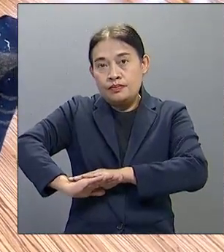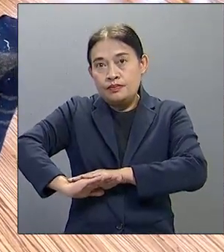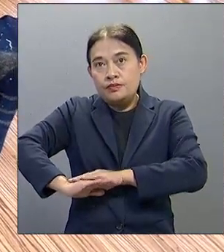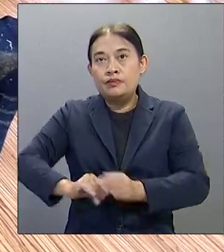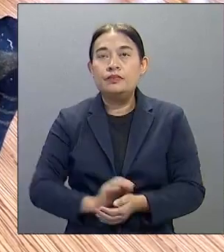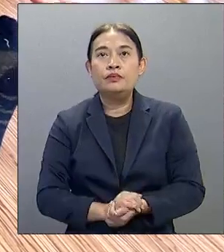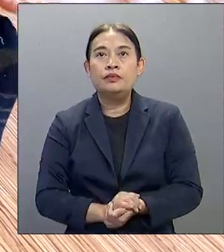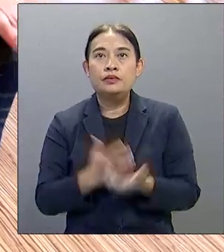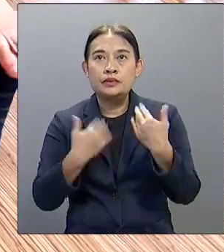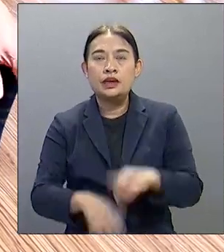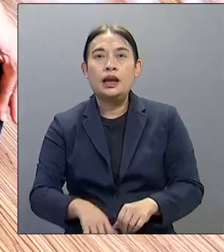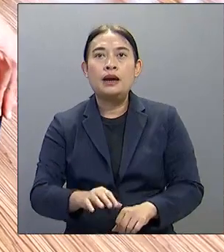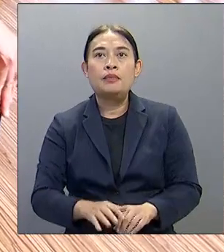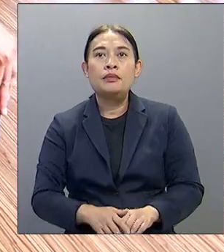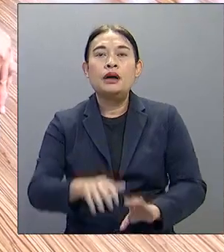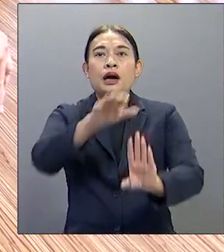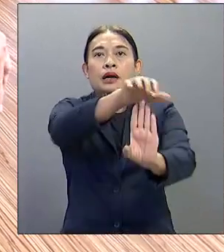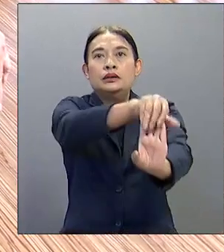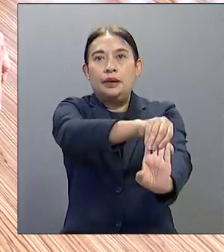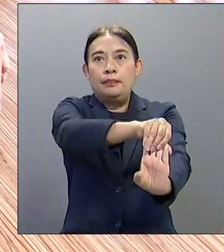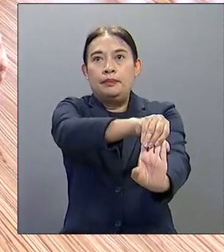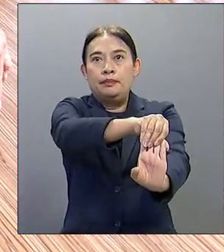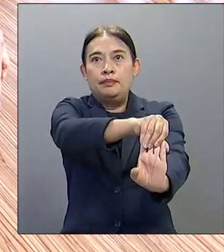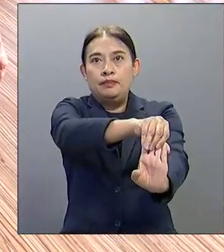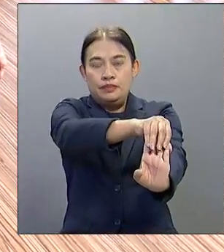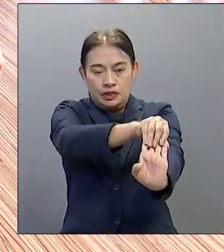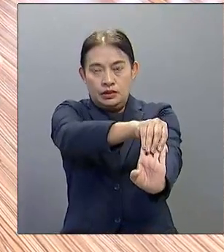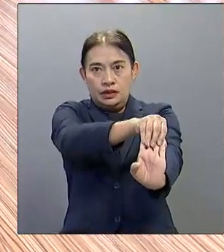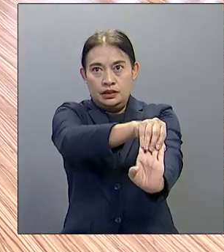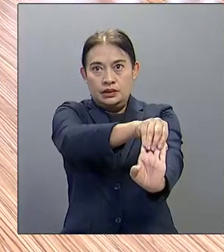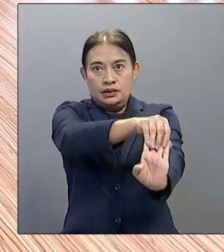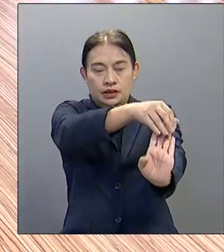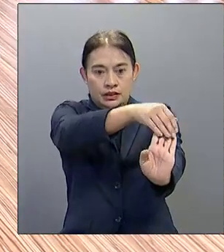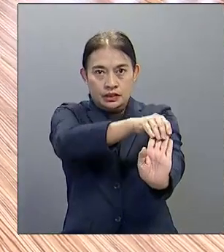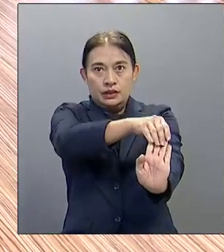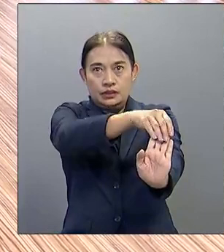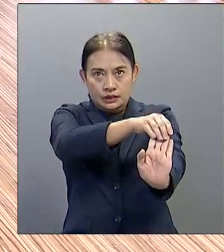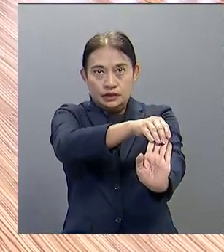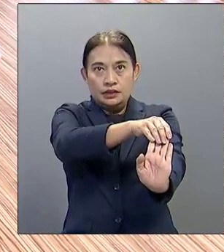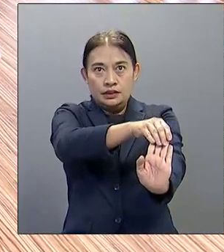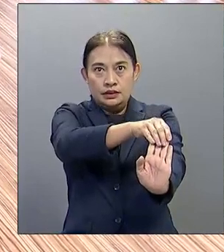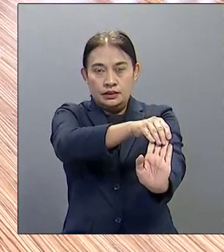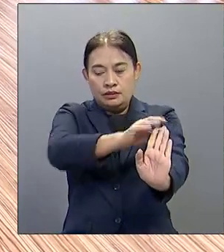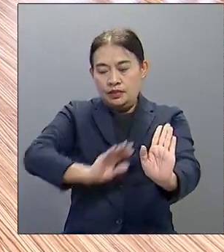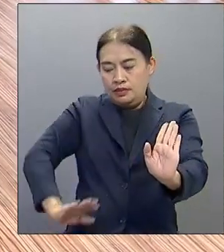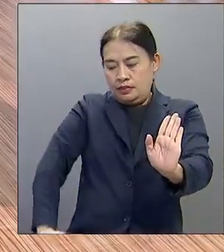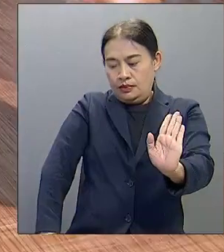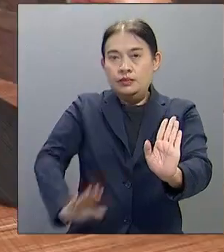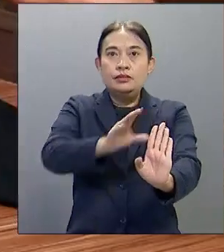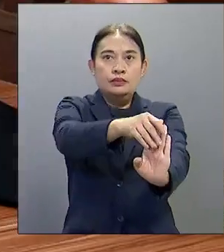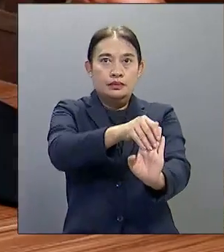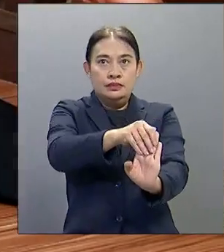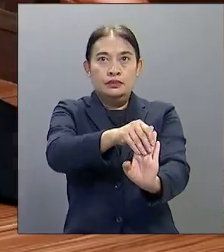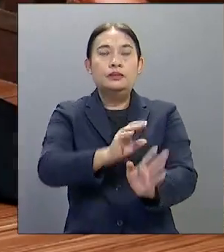นะครับโน้มพร้อมกับจับฝ่าเท้าเรายืดดึงนะครับดึงแล้วก็ยืดตัวเรามือนี้ก็ส่วนมืออีกข้างกดเข่า